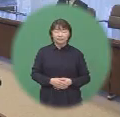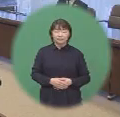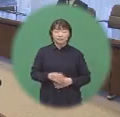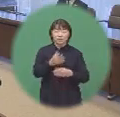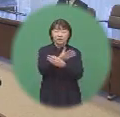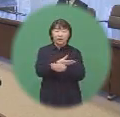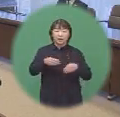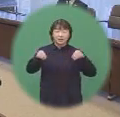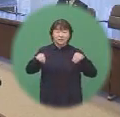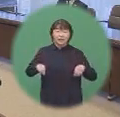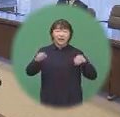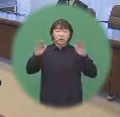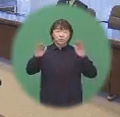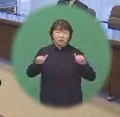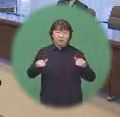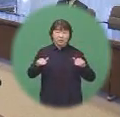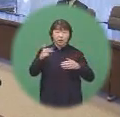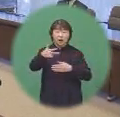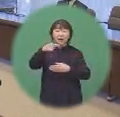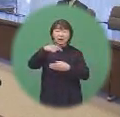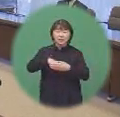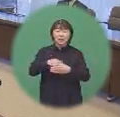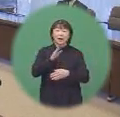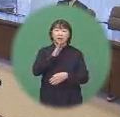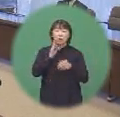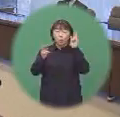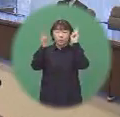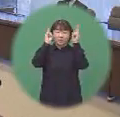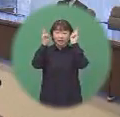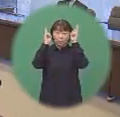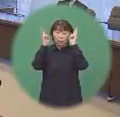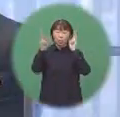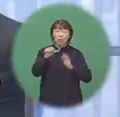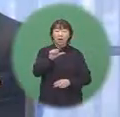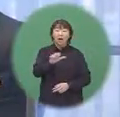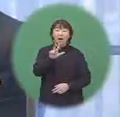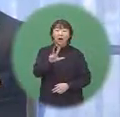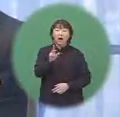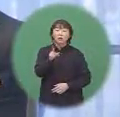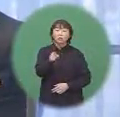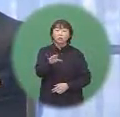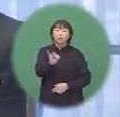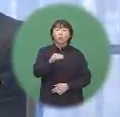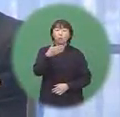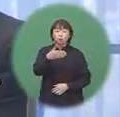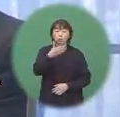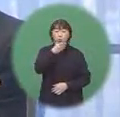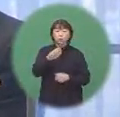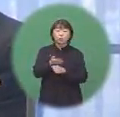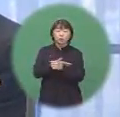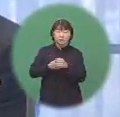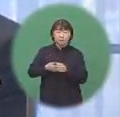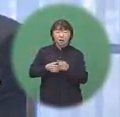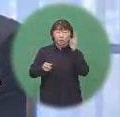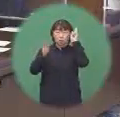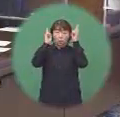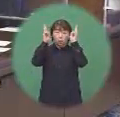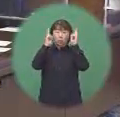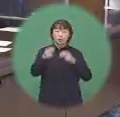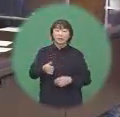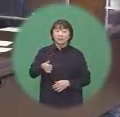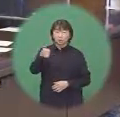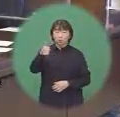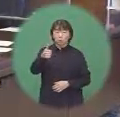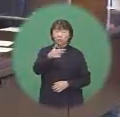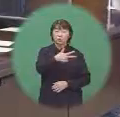締結式には、市内に本社を置くアルソック福島の前田康彦社長や品川市長が出席